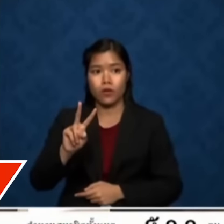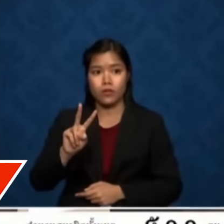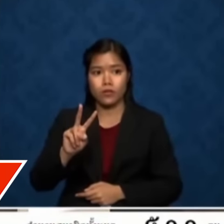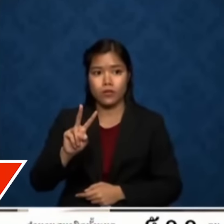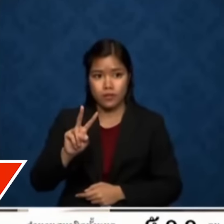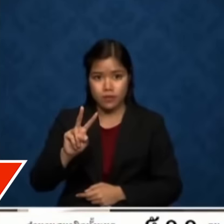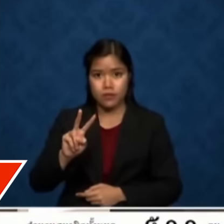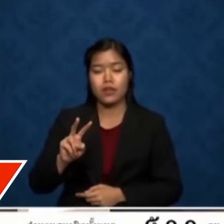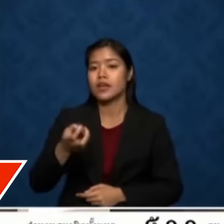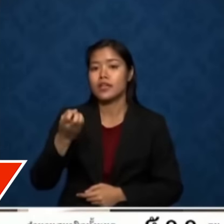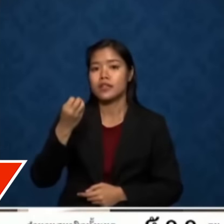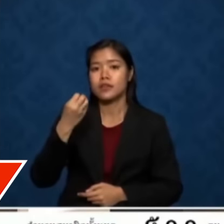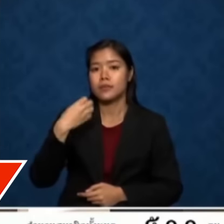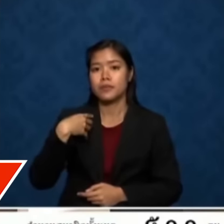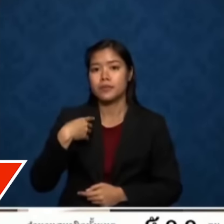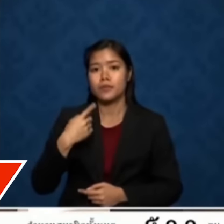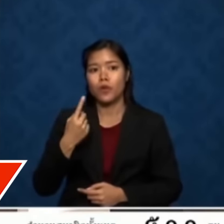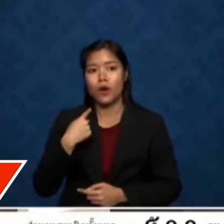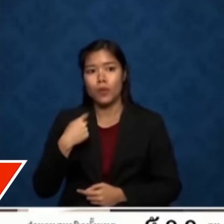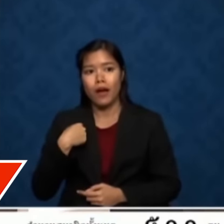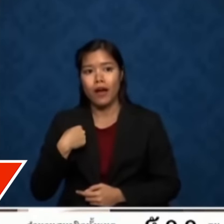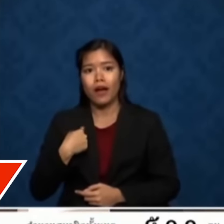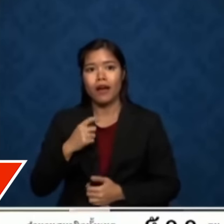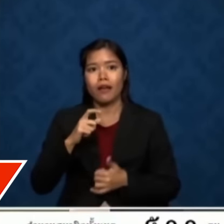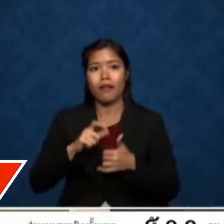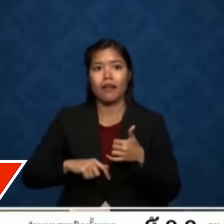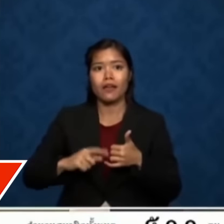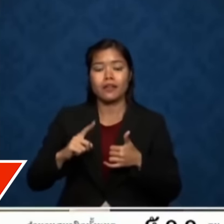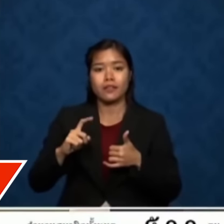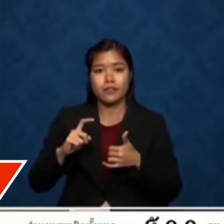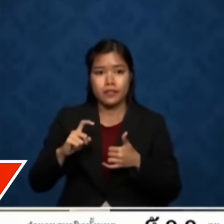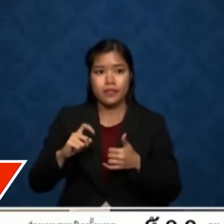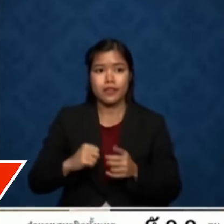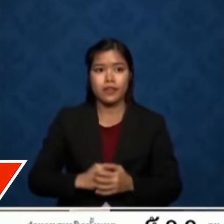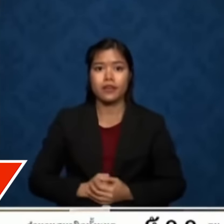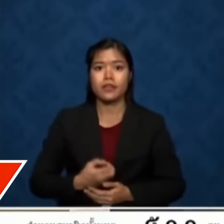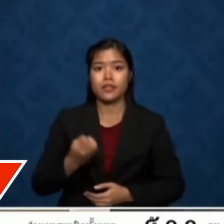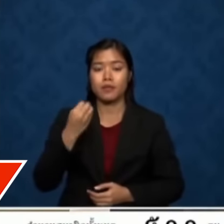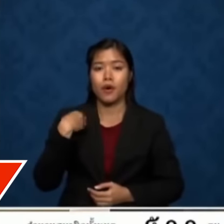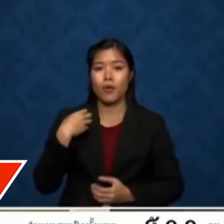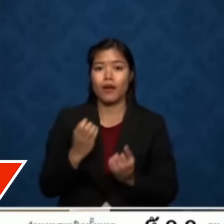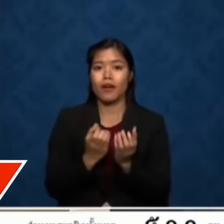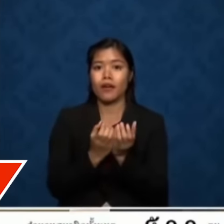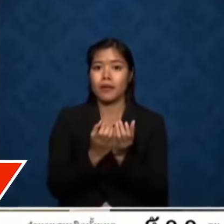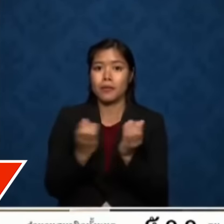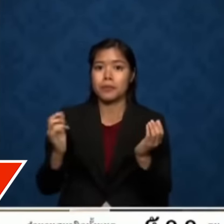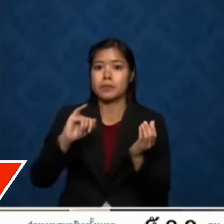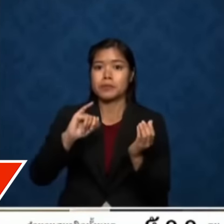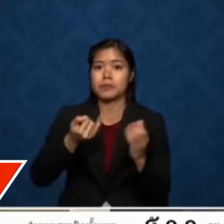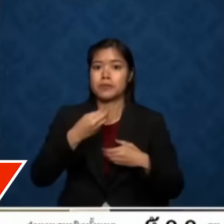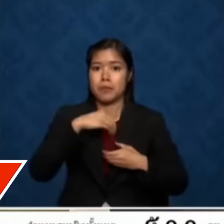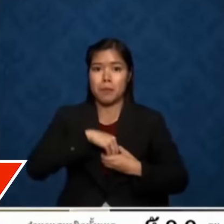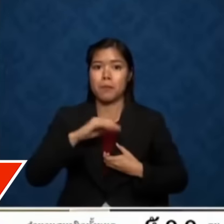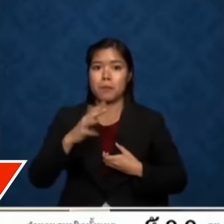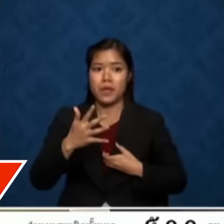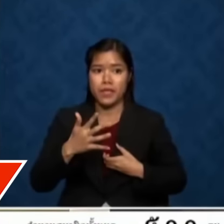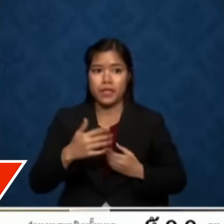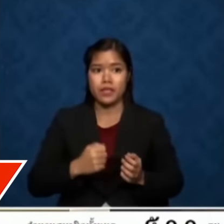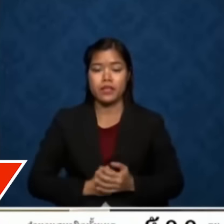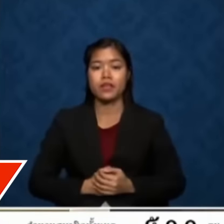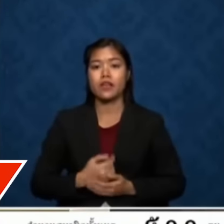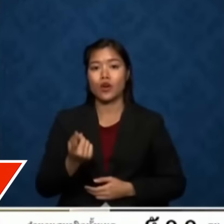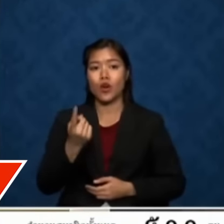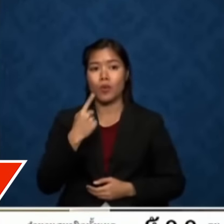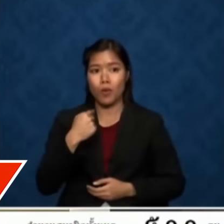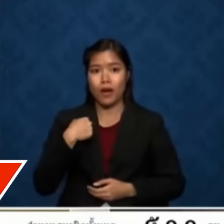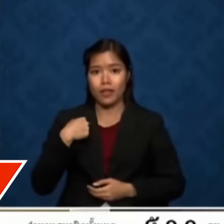ำให้เสียหายนะครับในส่วนที่ท่านรัฐมนตรีชี้แจงว่าผมไม่มีจริยธรรมนะครับแล้วก็อาจจะกล่าวหาว่าผมชี้ว่าท่